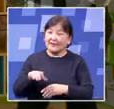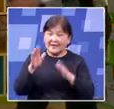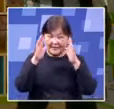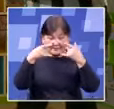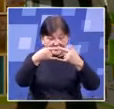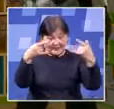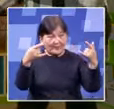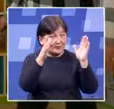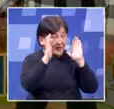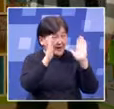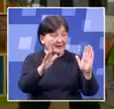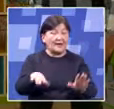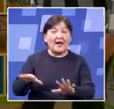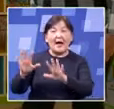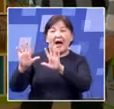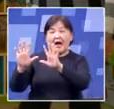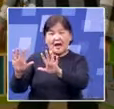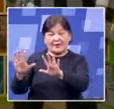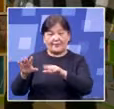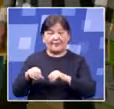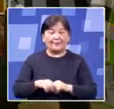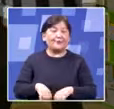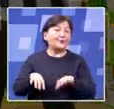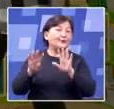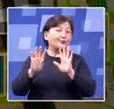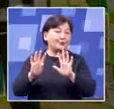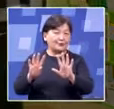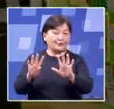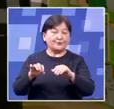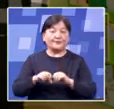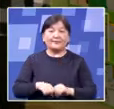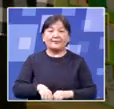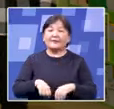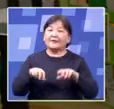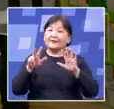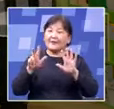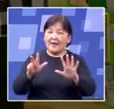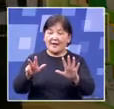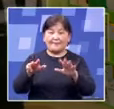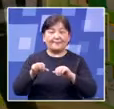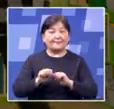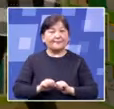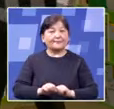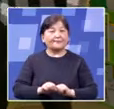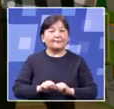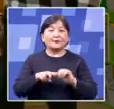За самарлуу анхаараарай. 10 9 8